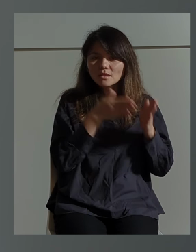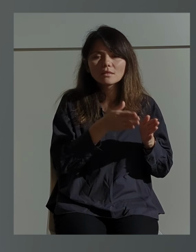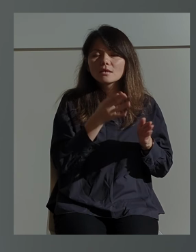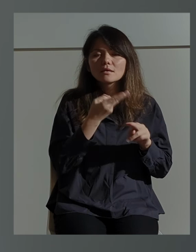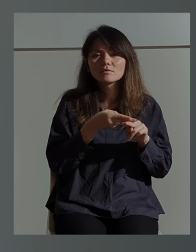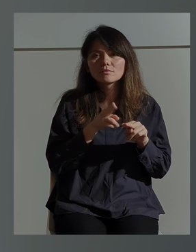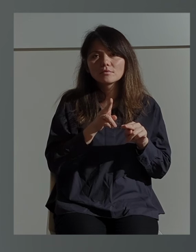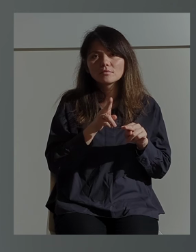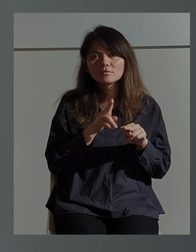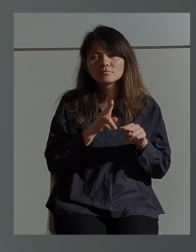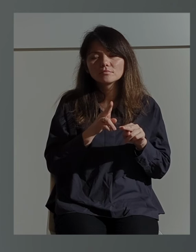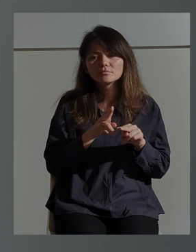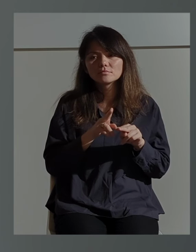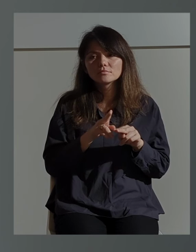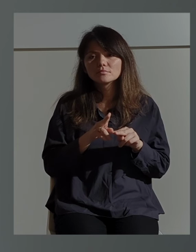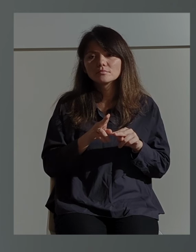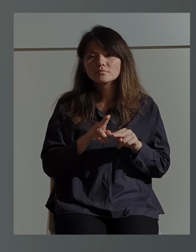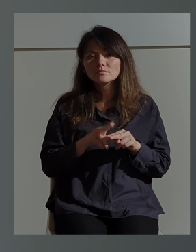мы